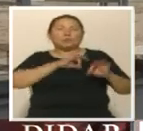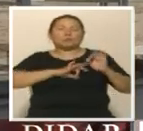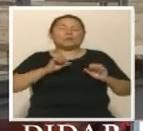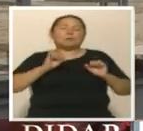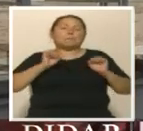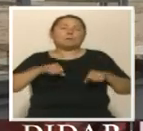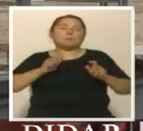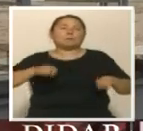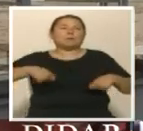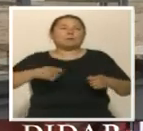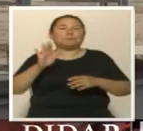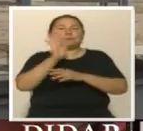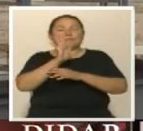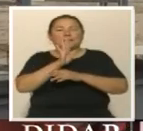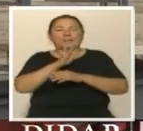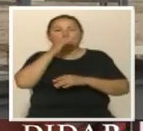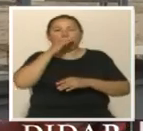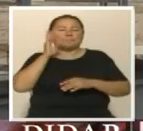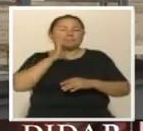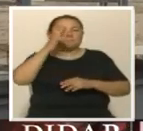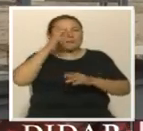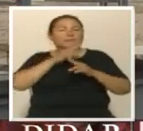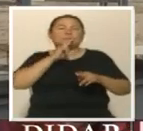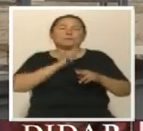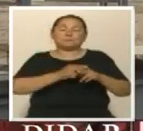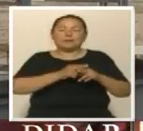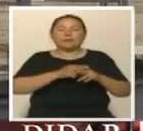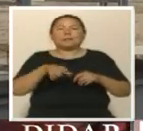моментом, хочу передать привет родителям, братьям и сестрам, родным и близким.